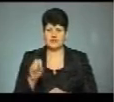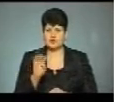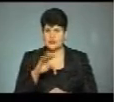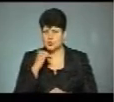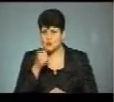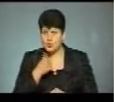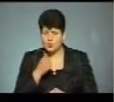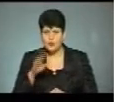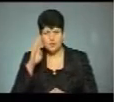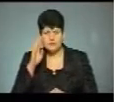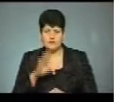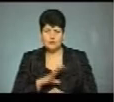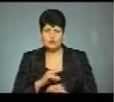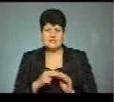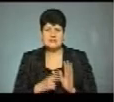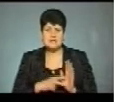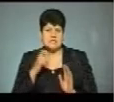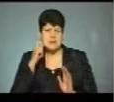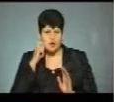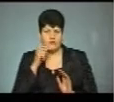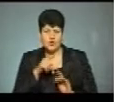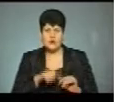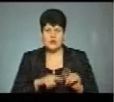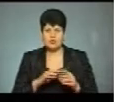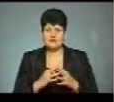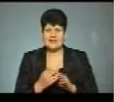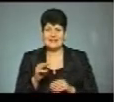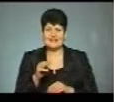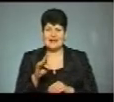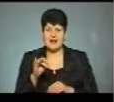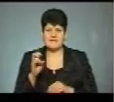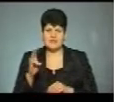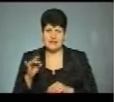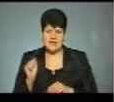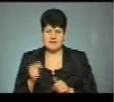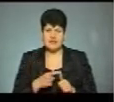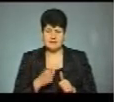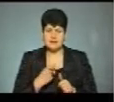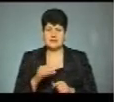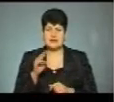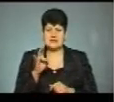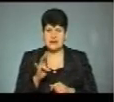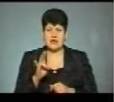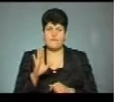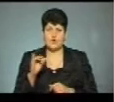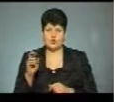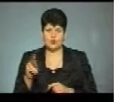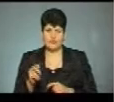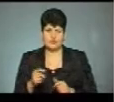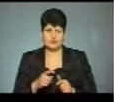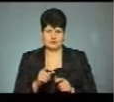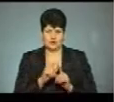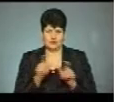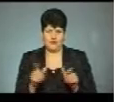року. Хлопцеві було 17 років. В його рідному селі Травневе з Баразького району іменем Назарія Войтовича назвали школу. В пам'ять про